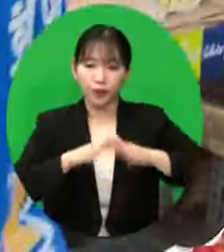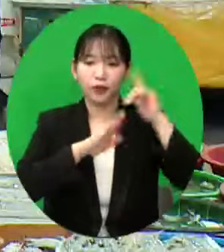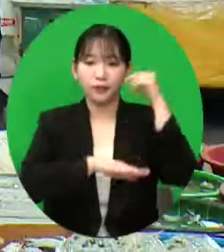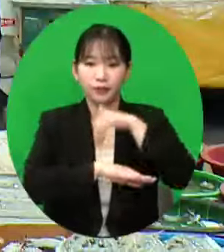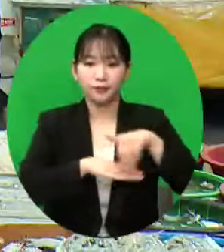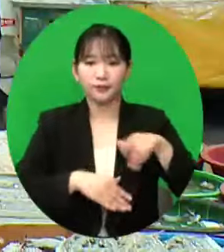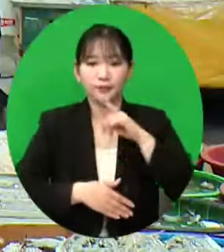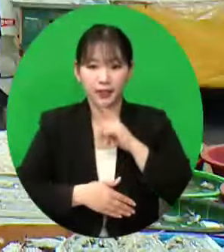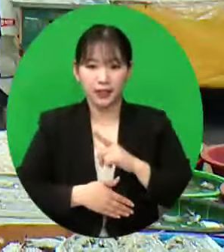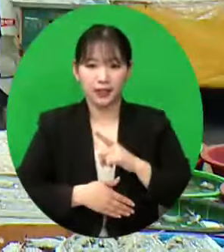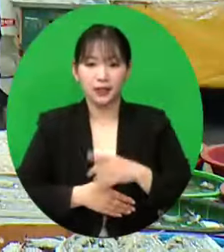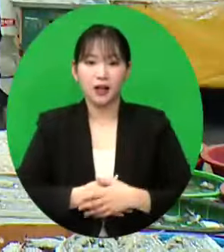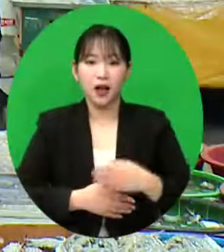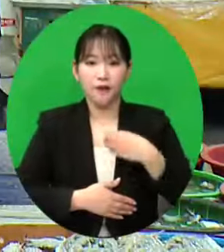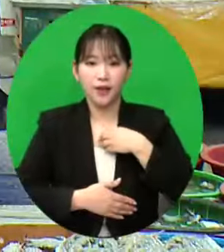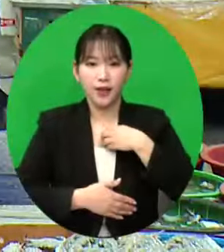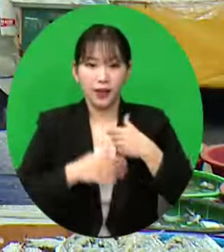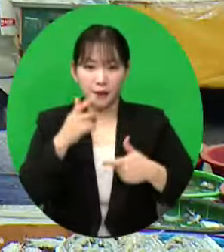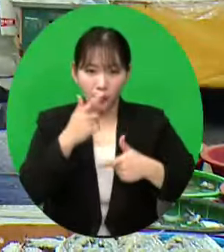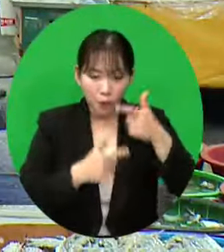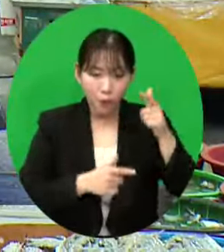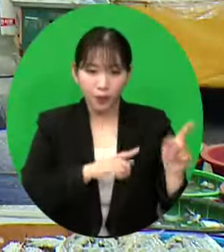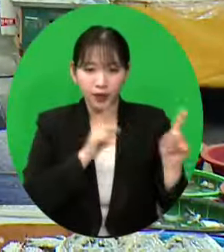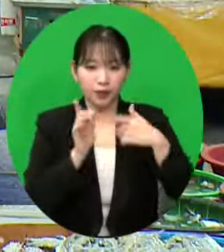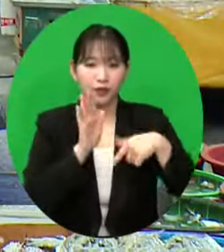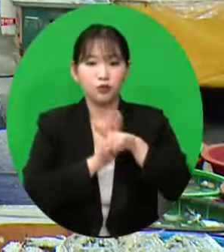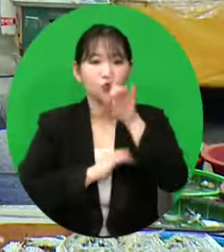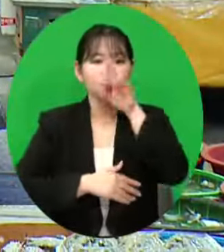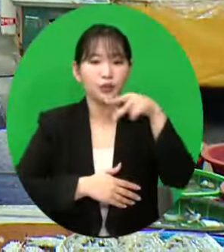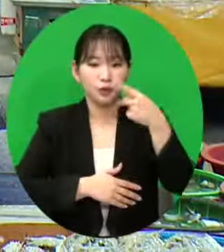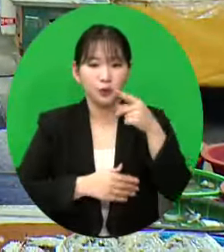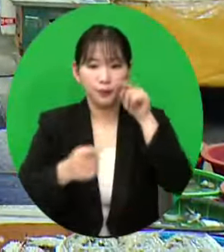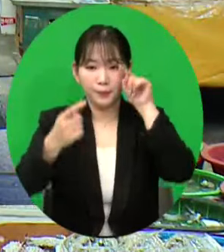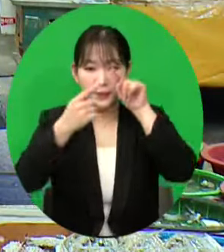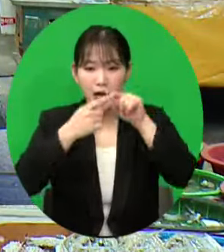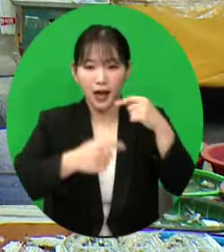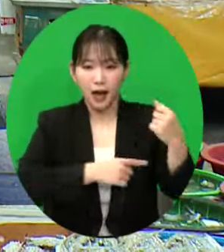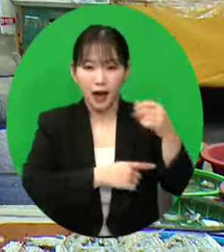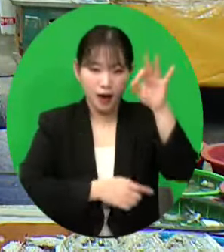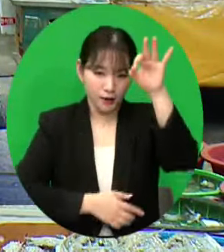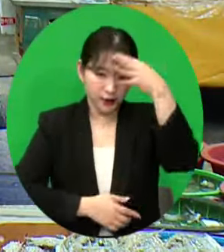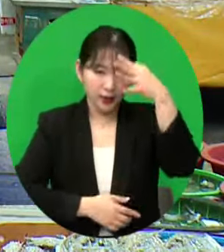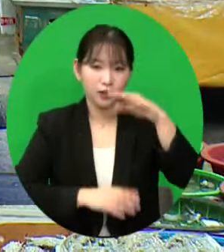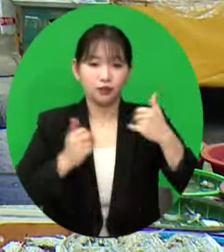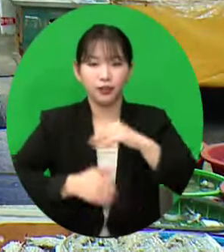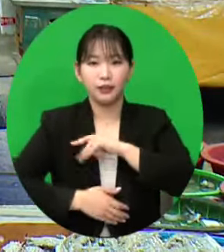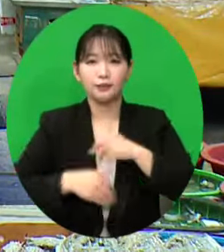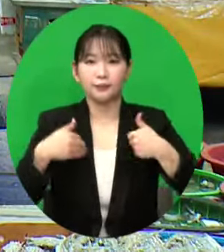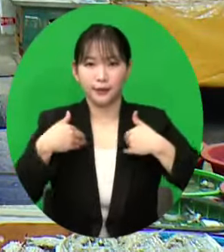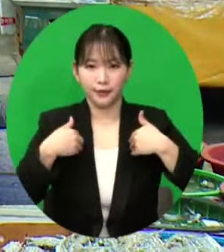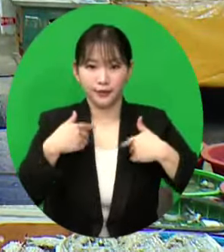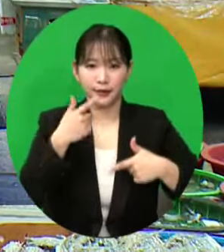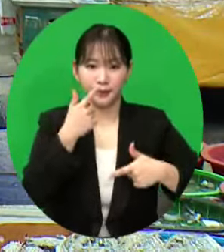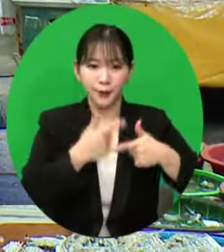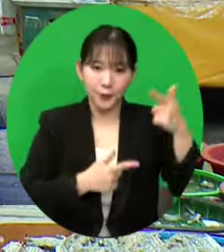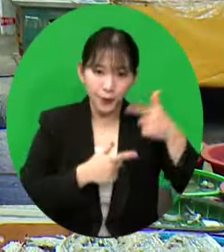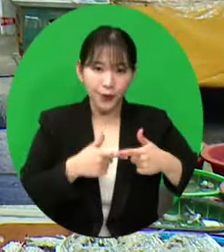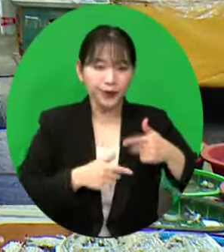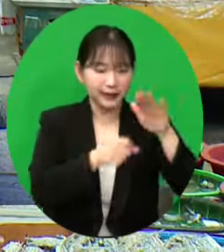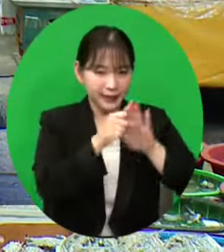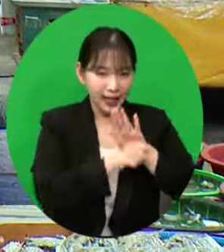계획입니다. 위기의 목포를 살리기 위해서는 중앙에서도 통하는 유능한 국회의원이 필요합니다. 목포바보